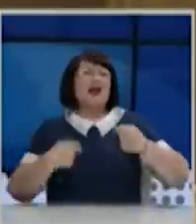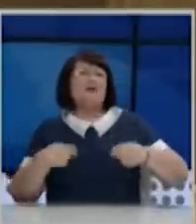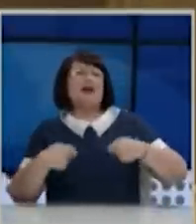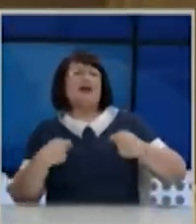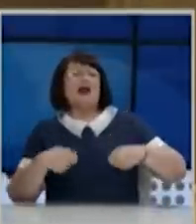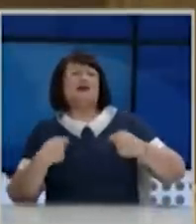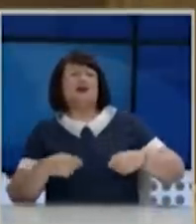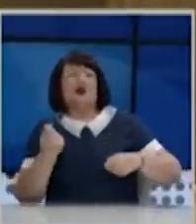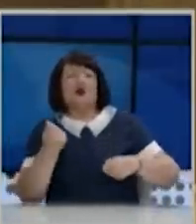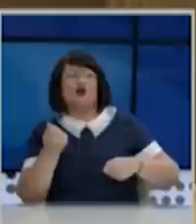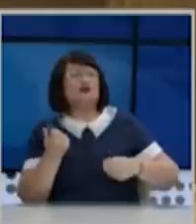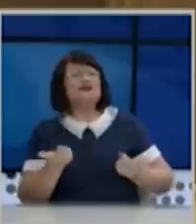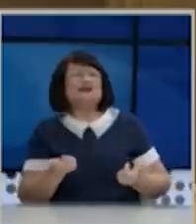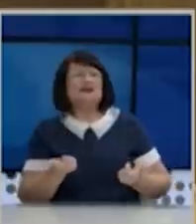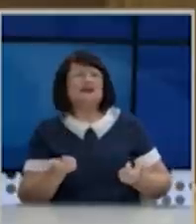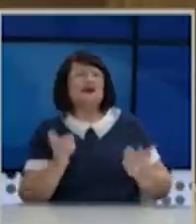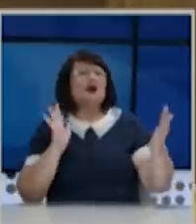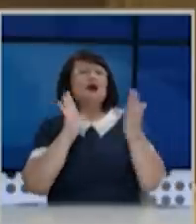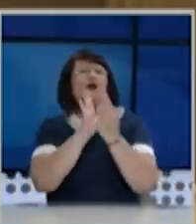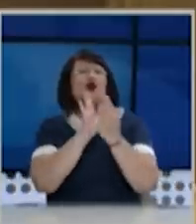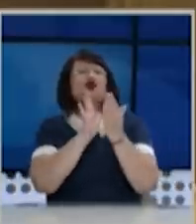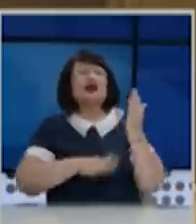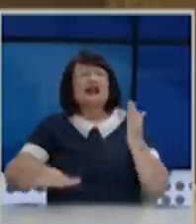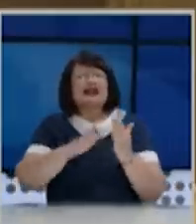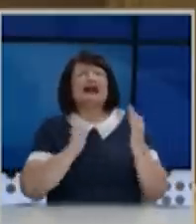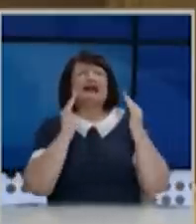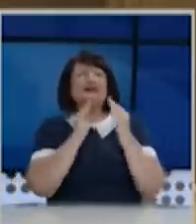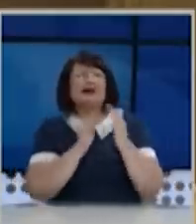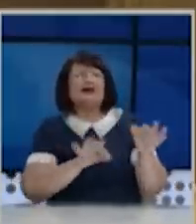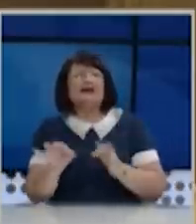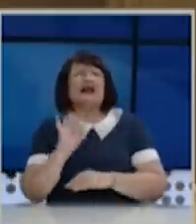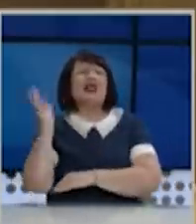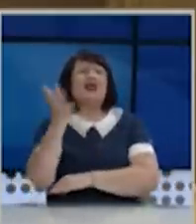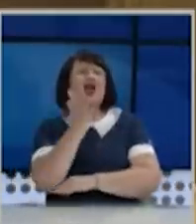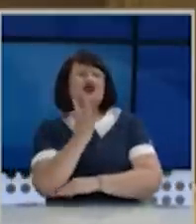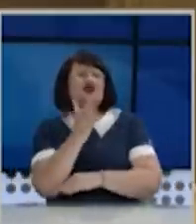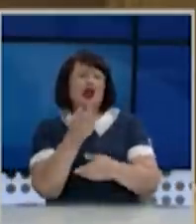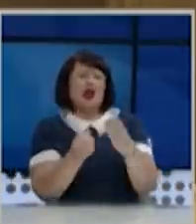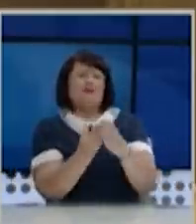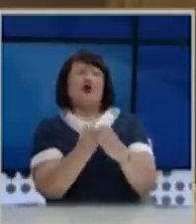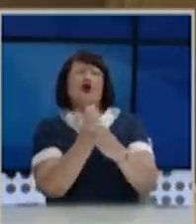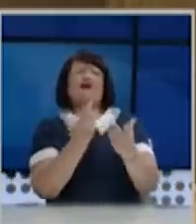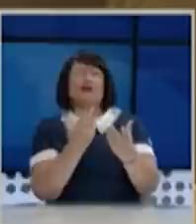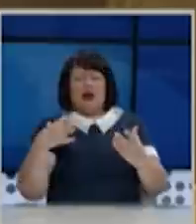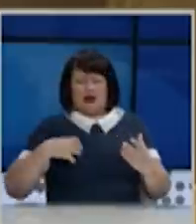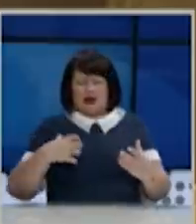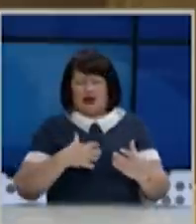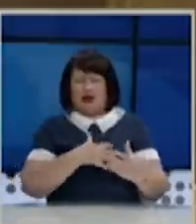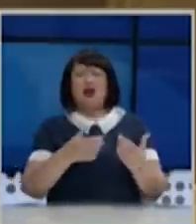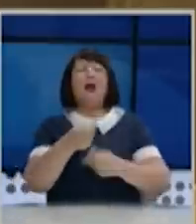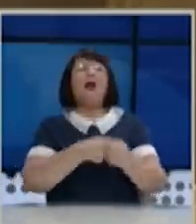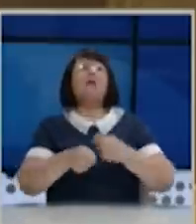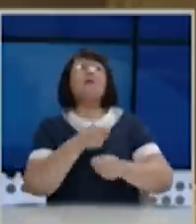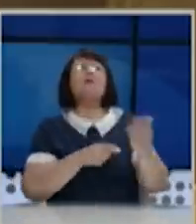πιο απλά, αντιμετωπίζει το δάσος, τη γη, την κατοικία ως εμπορεύματα. Εδώ αντιμετωπίζει τα ανθρώπινα όργανα. Εδώ αντιμετωπίζει